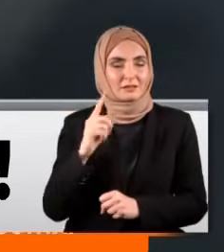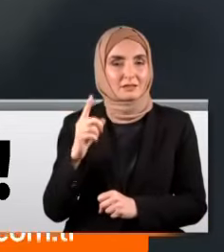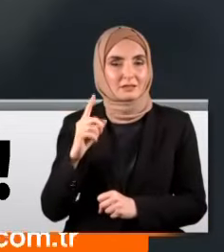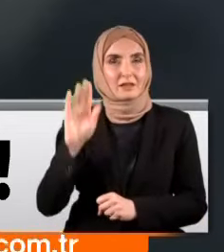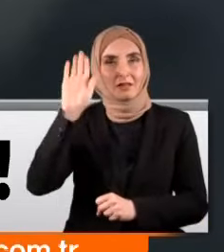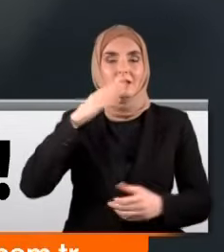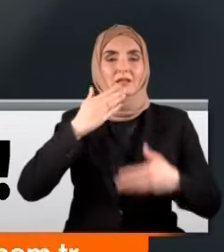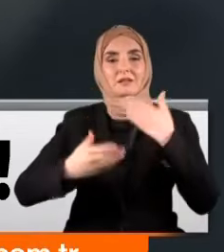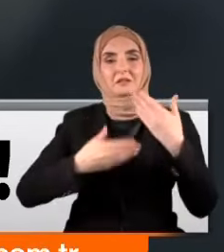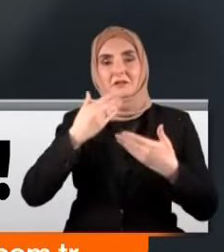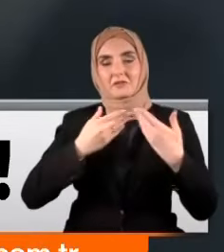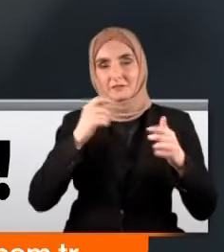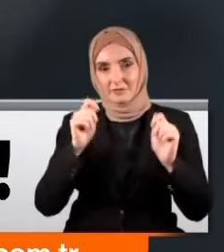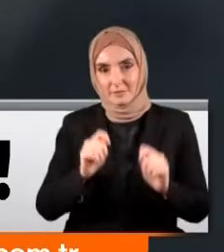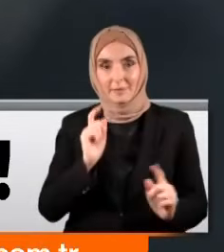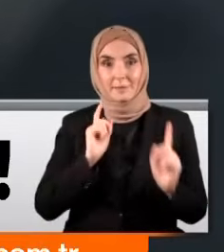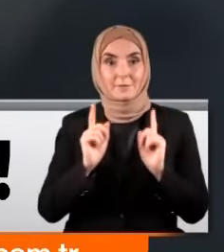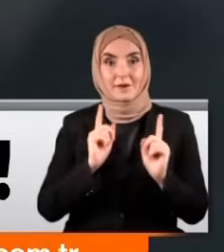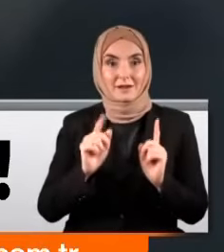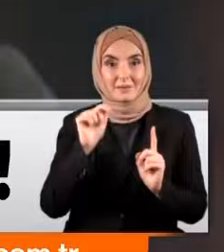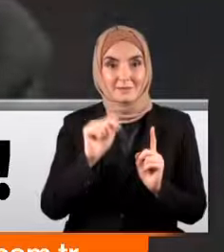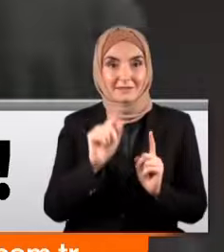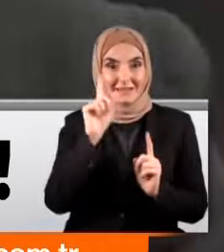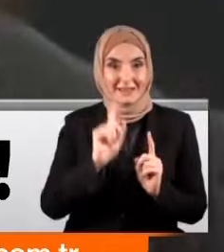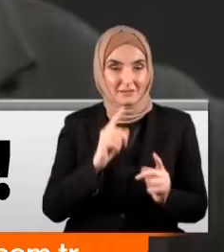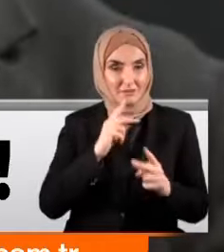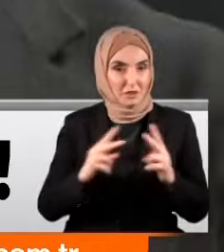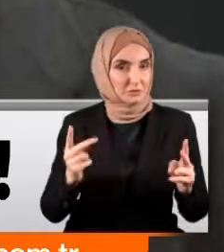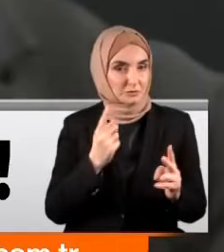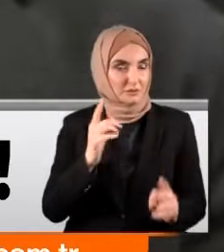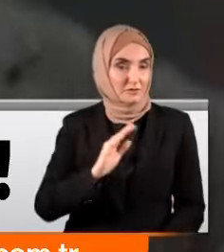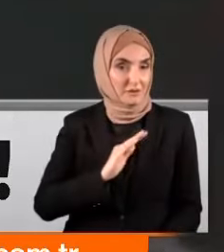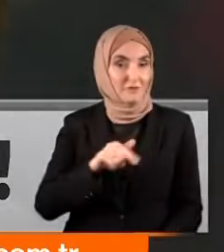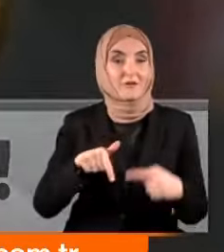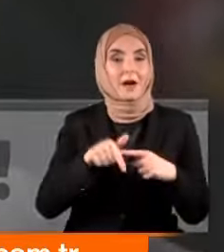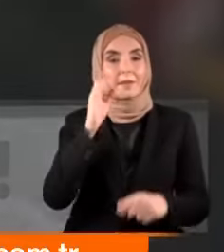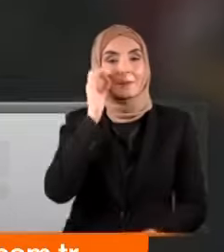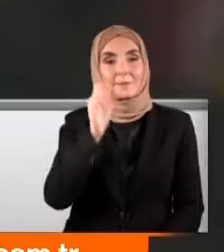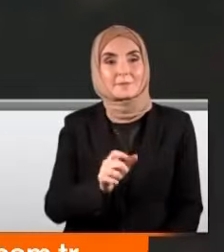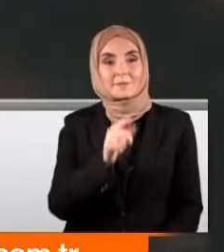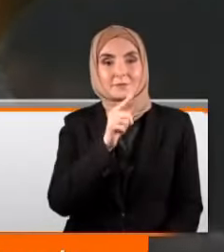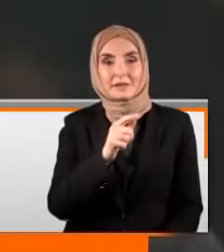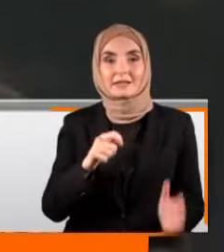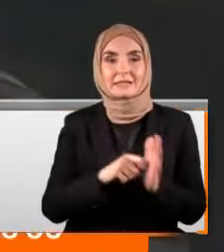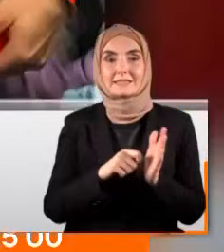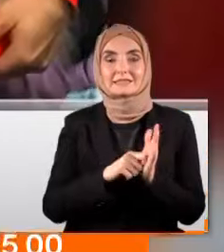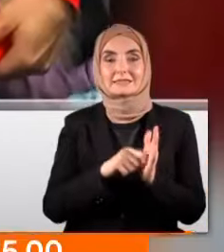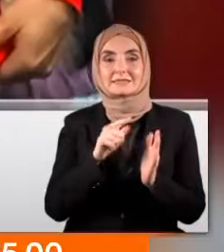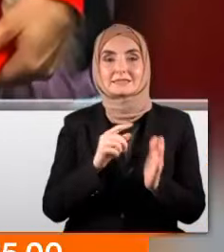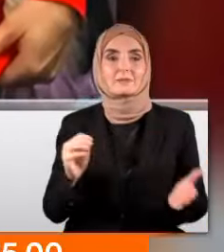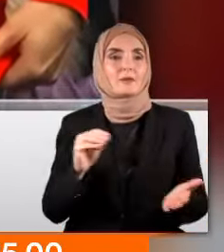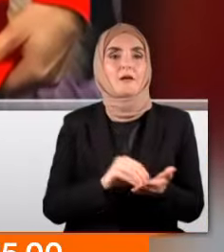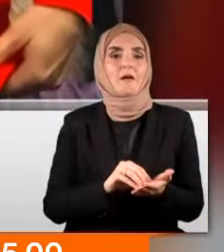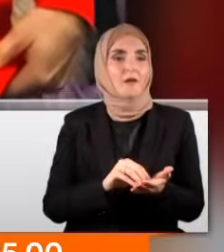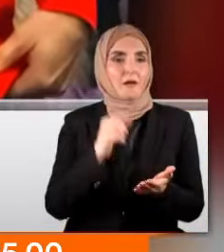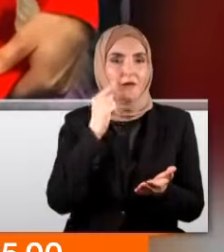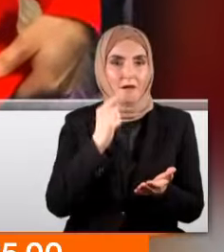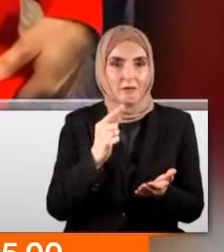sorusuna da mahkemede ilk kez açıklık getirdi. Fatih Terim'in adının geçmemesi eleştirilerine cevap verdi